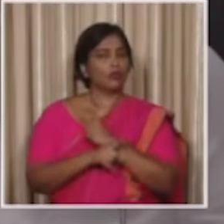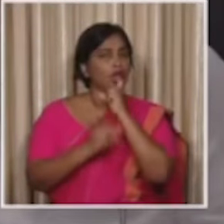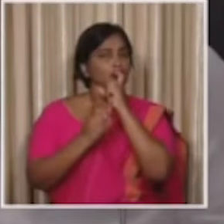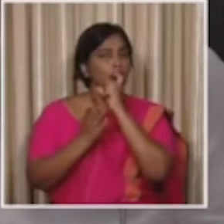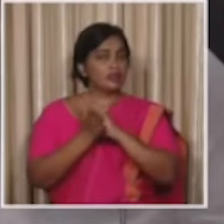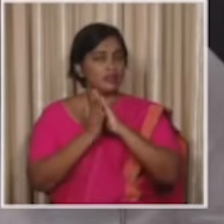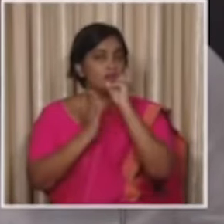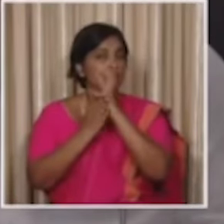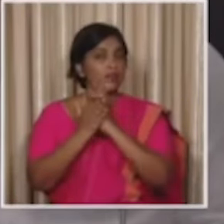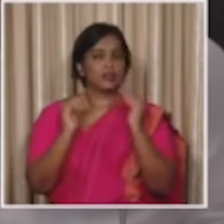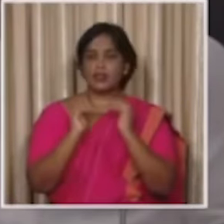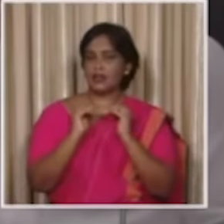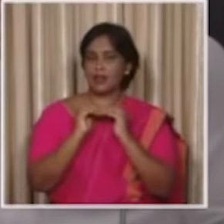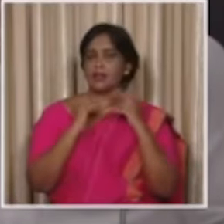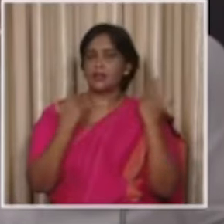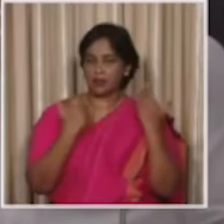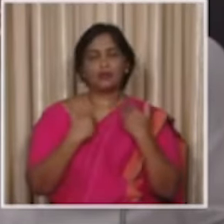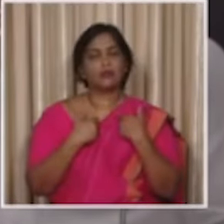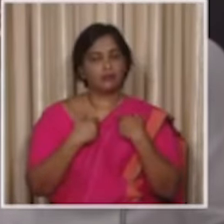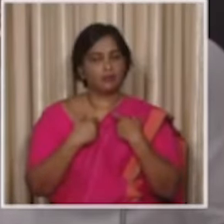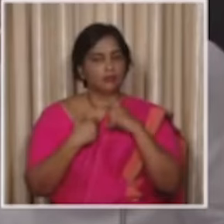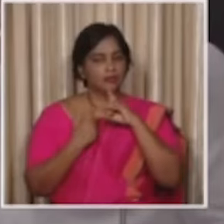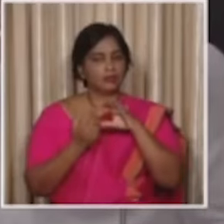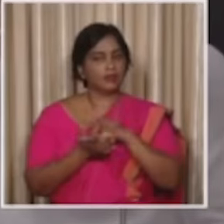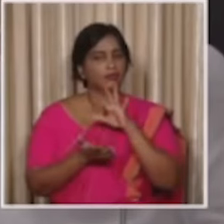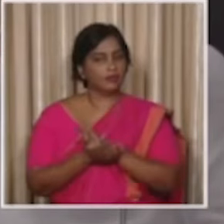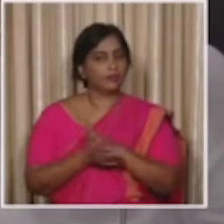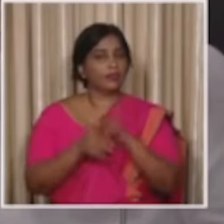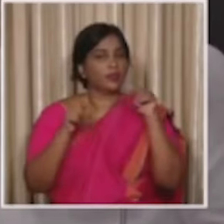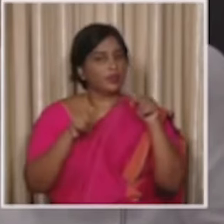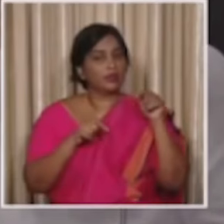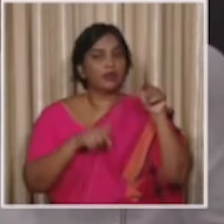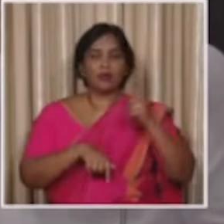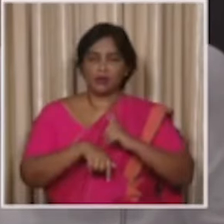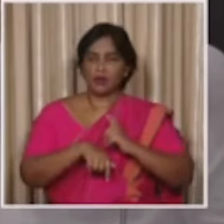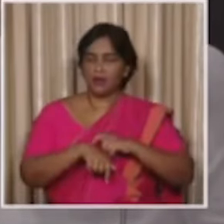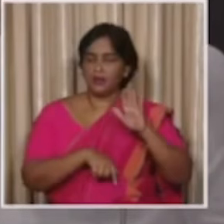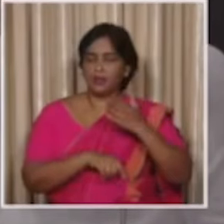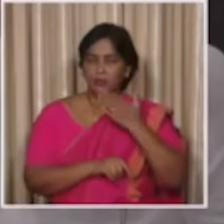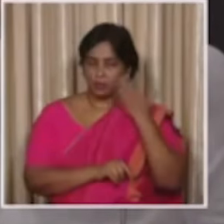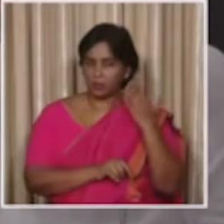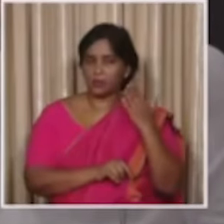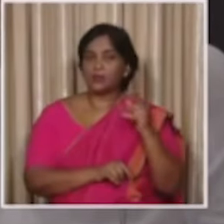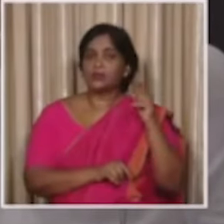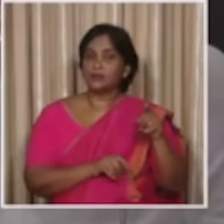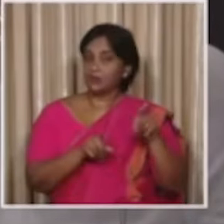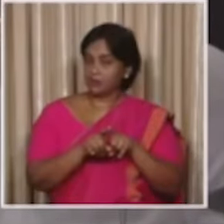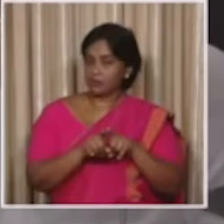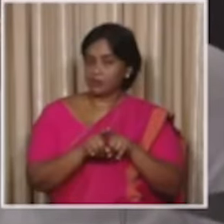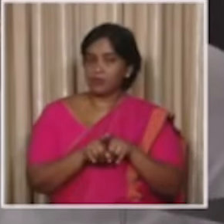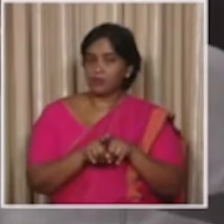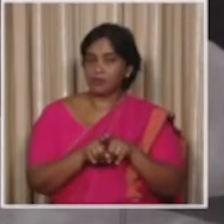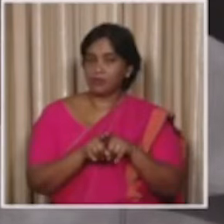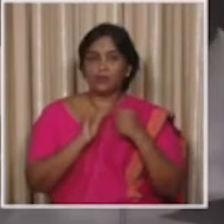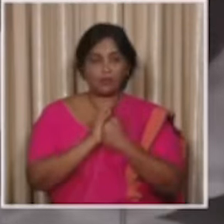ව්‍යවස්ථාවට එකඟුනේ නැති නිසා තමයි අපි අර තීන්දුව ගත්තේ. දැන් ඒගොල්ලන්ටත් අවස්ථාව තියෙනවා. ඒ පාර